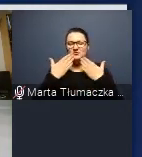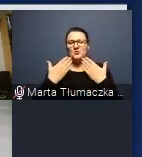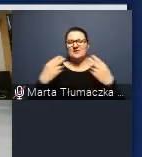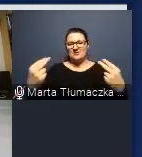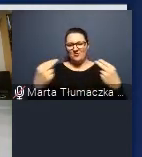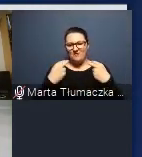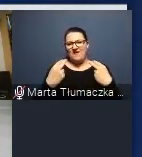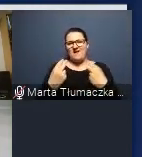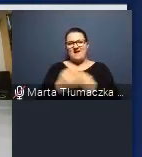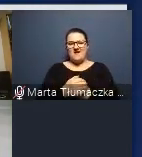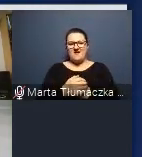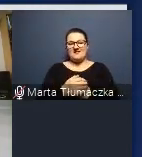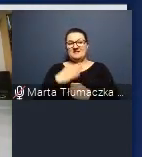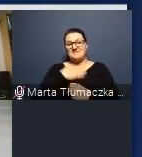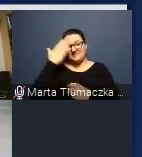że te moje przemyślenia